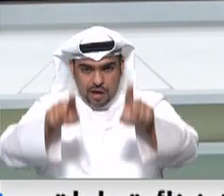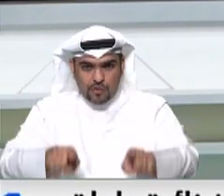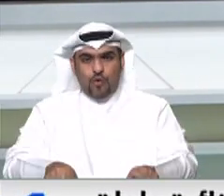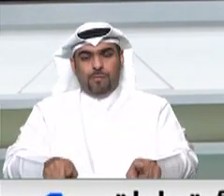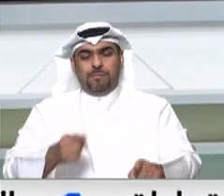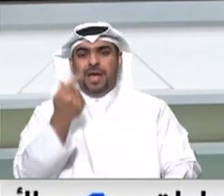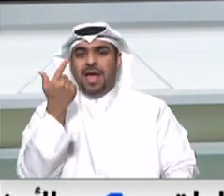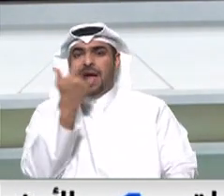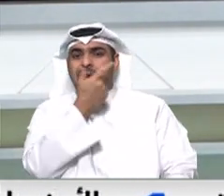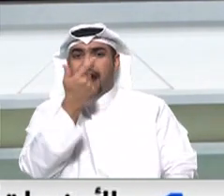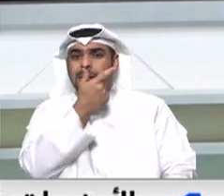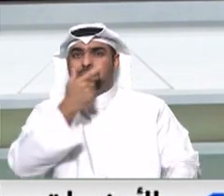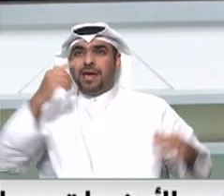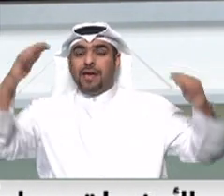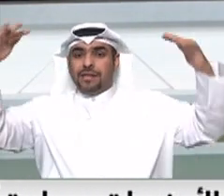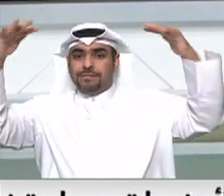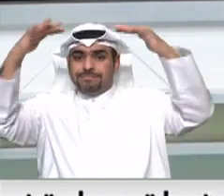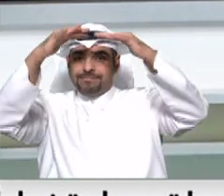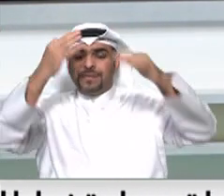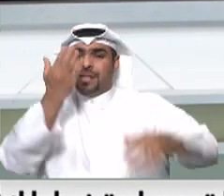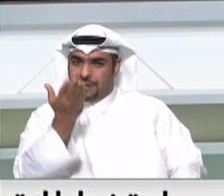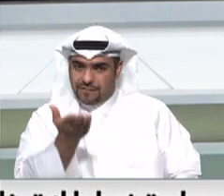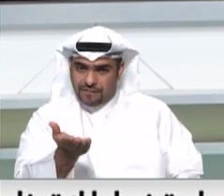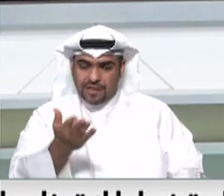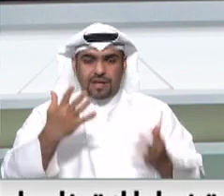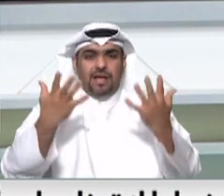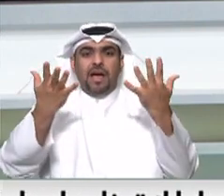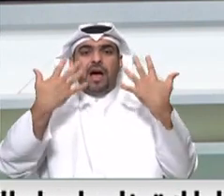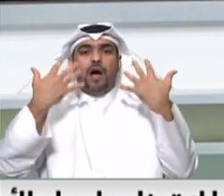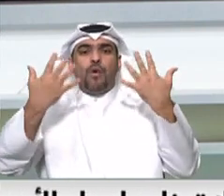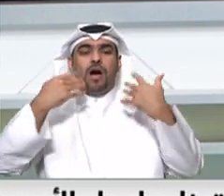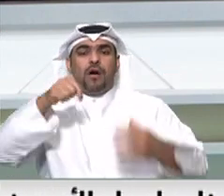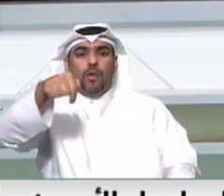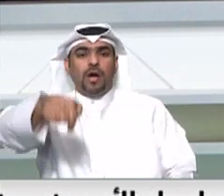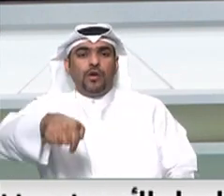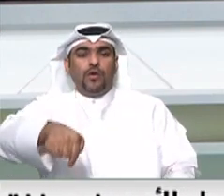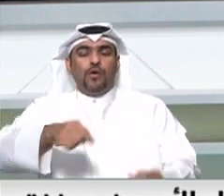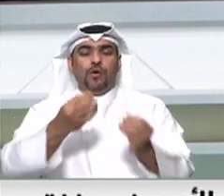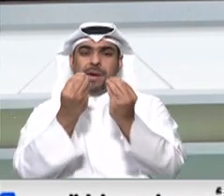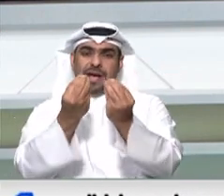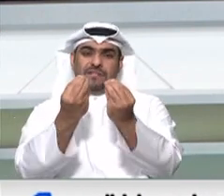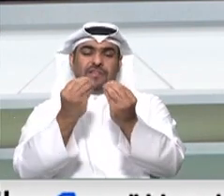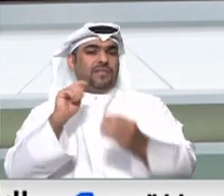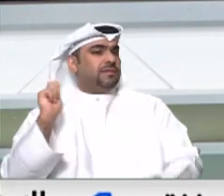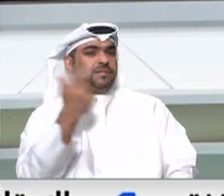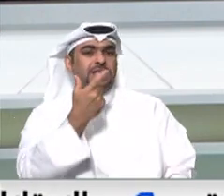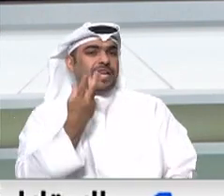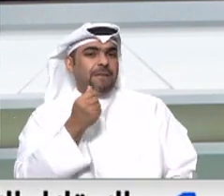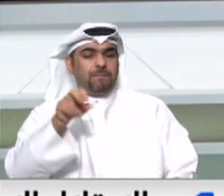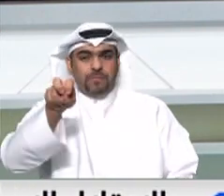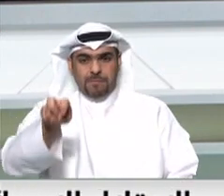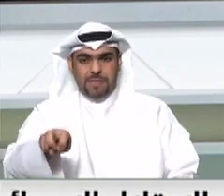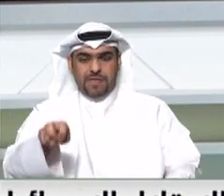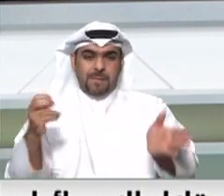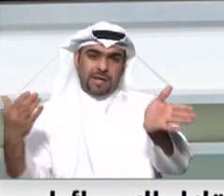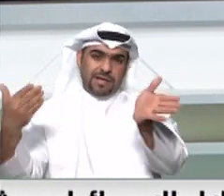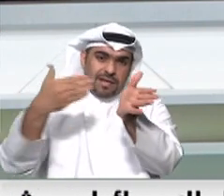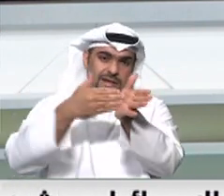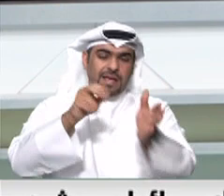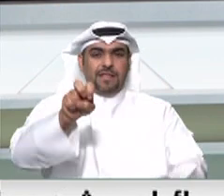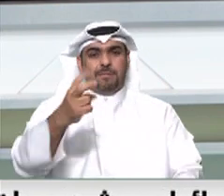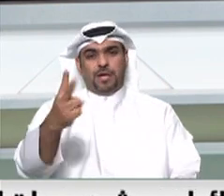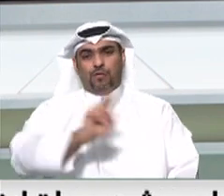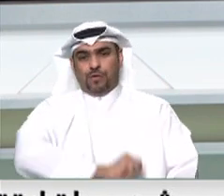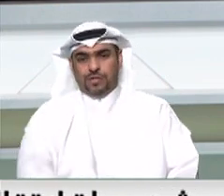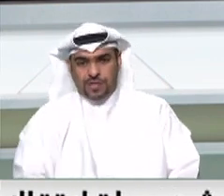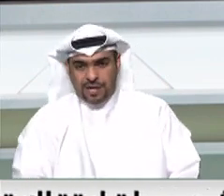جزئيا، والرياح شمالية غربية خفيفة إلى معتدلة السرعة من 8 إلى 28 كيلومتر في الساعة، مع